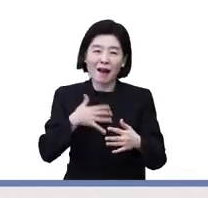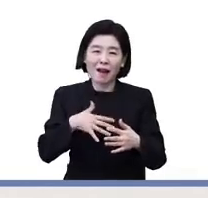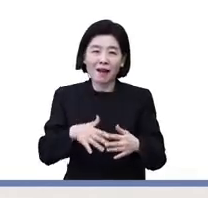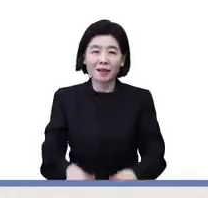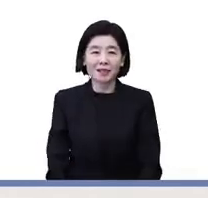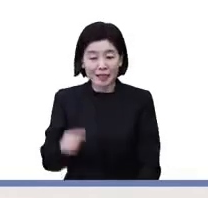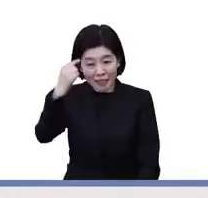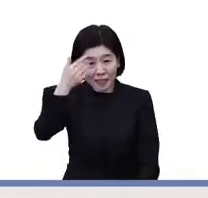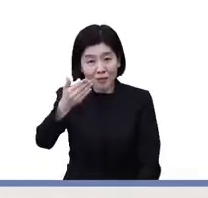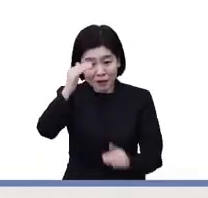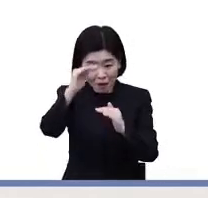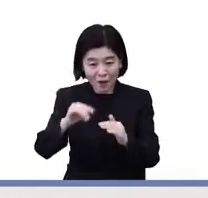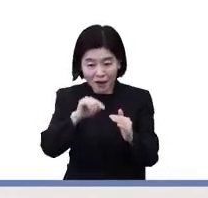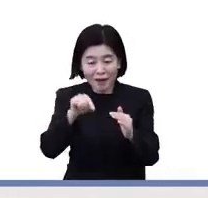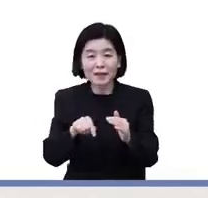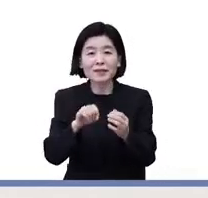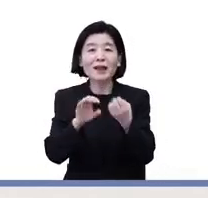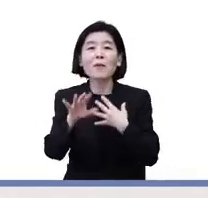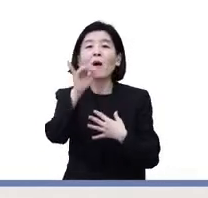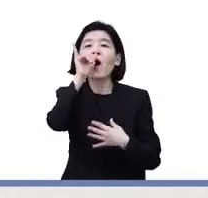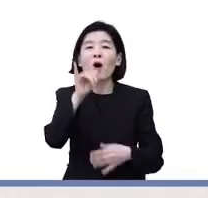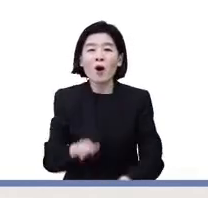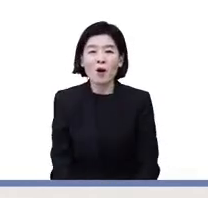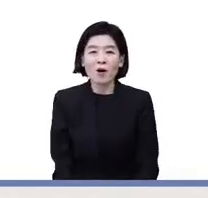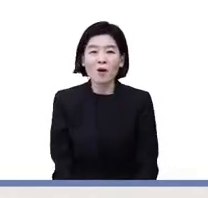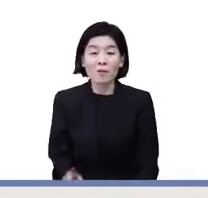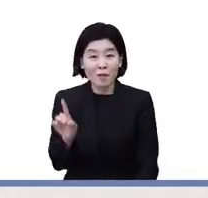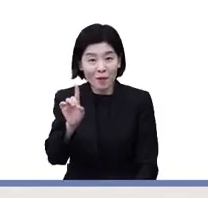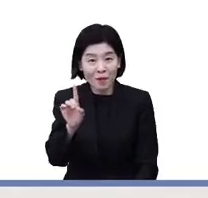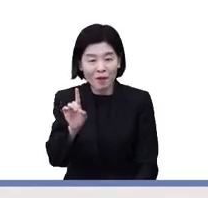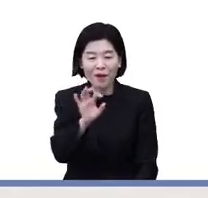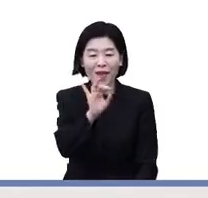답이 있습니다. 혹시 떠오르세요? 알려드리면